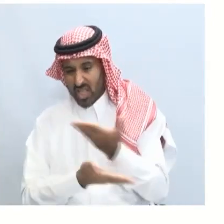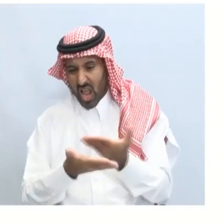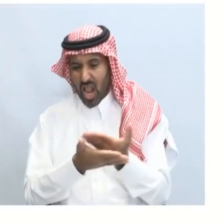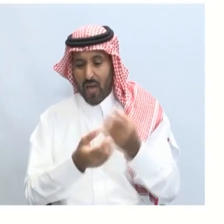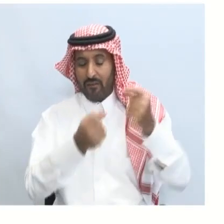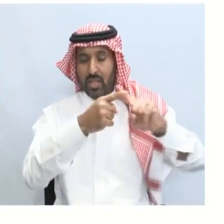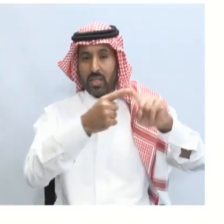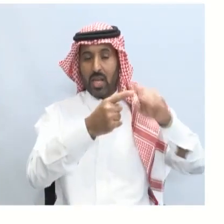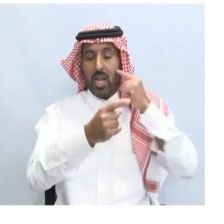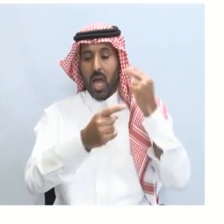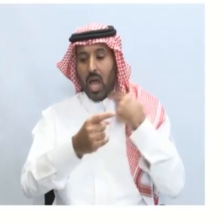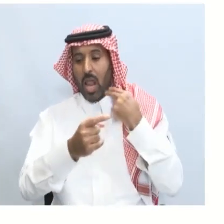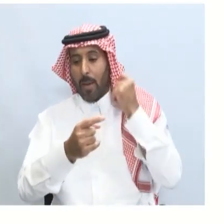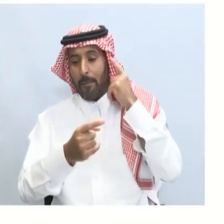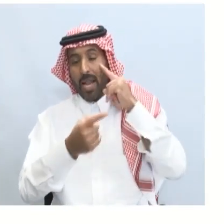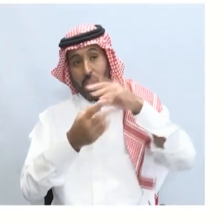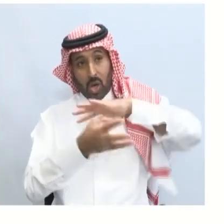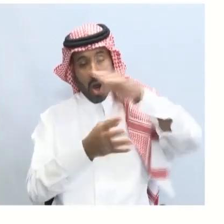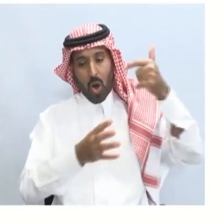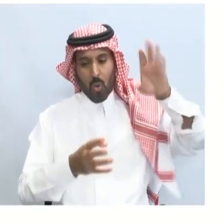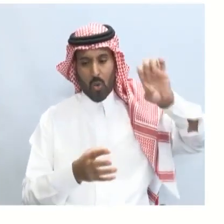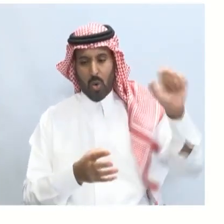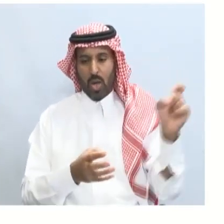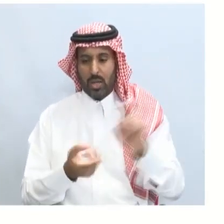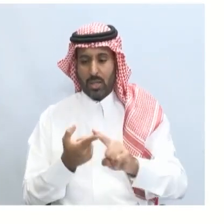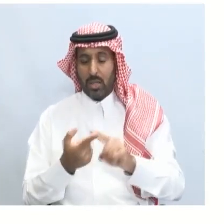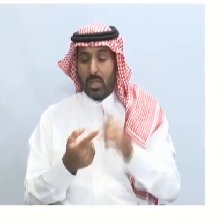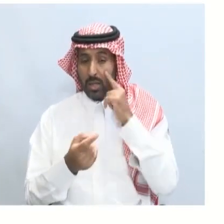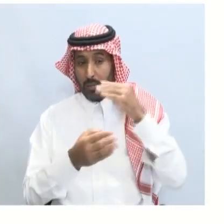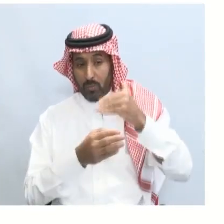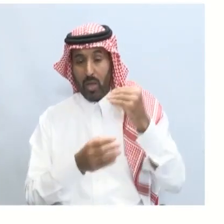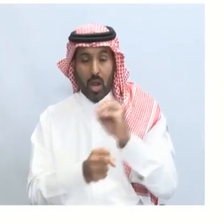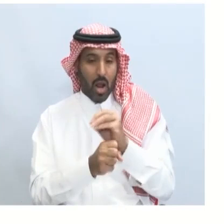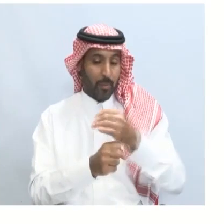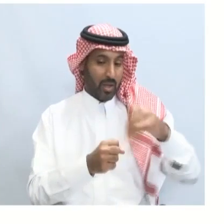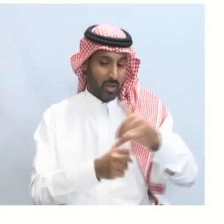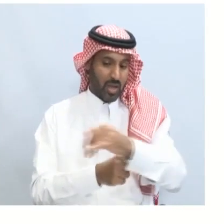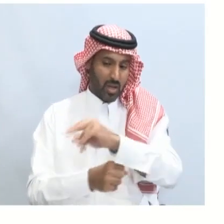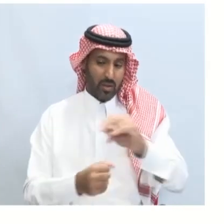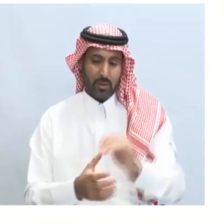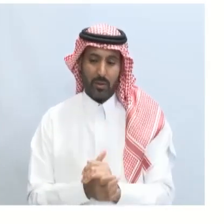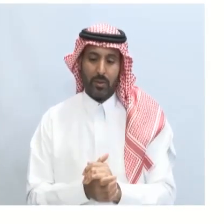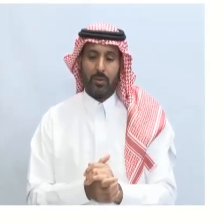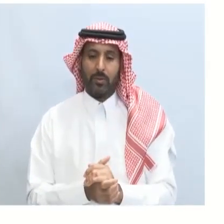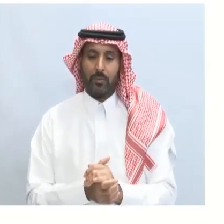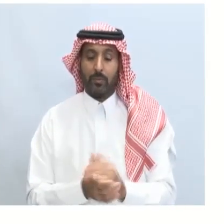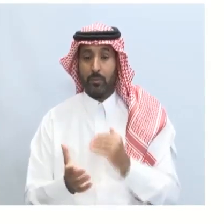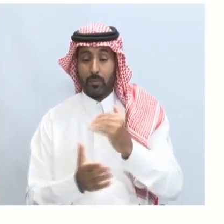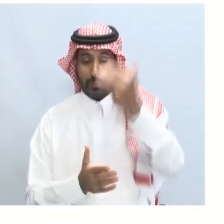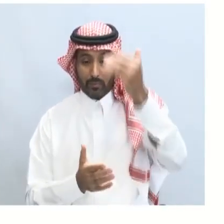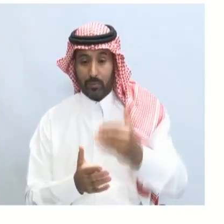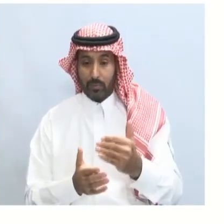وكذلك علم الكون وتطرقنا لكل مجال ثلت بعد